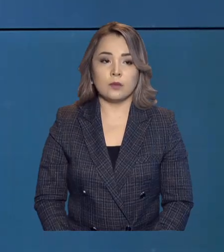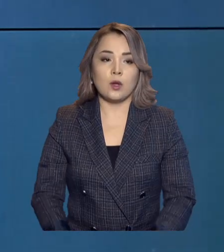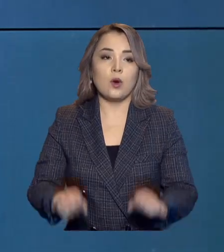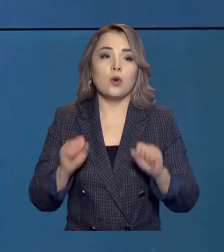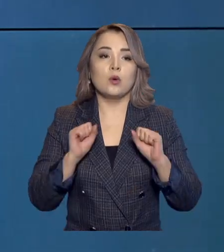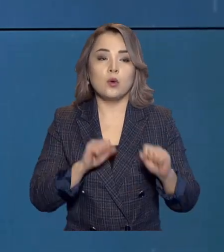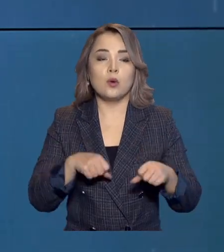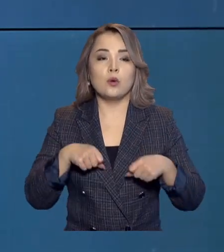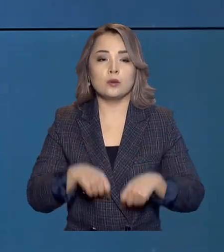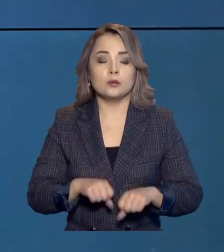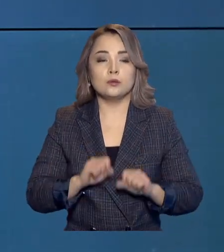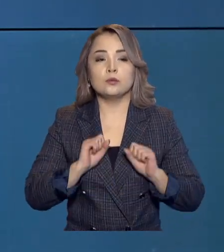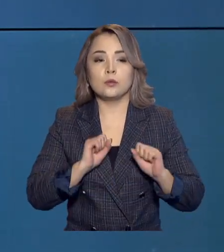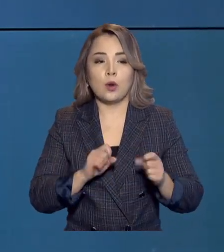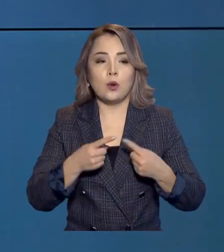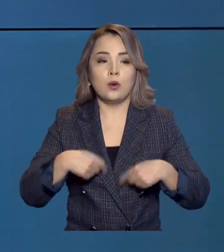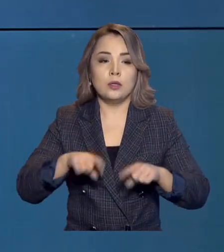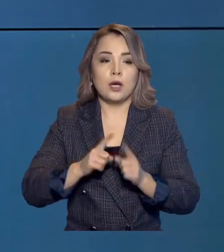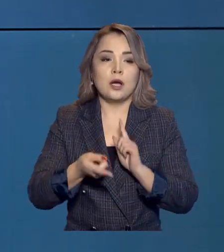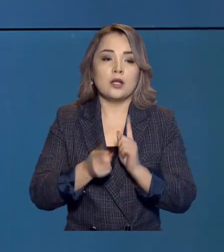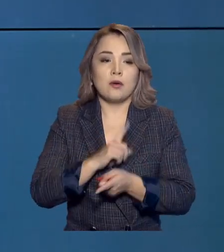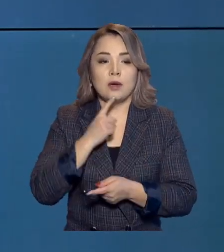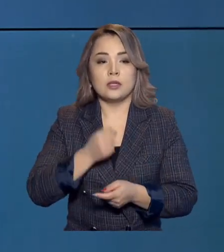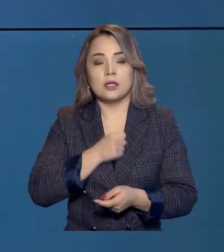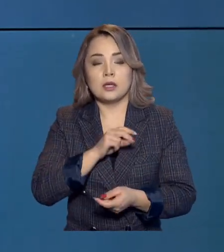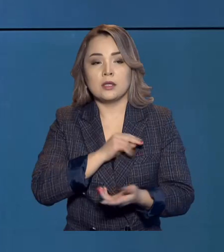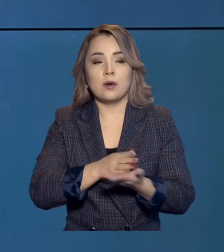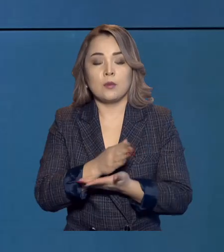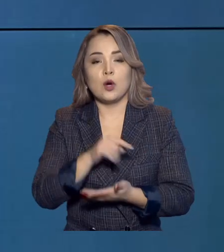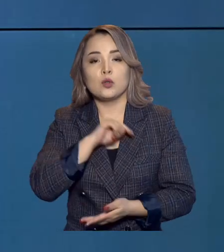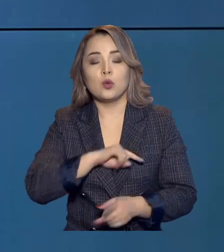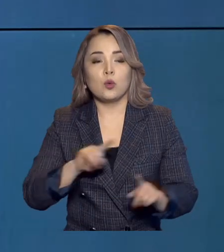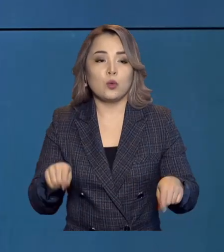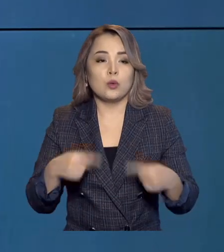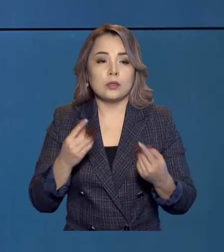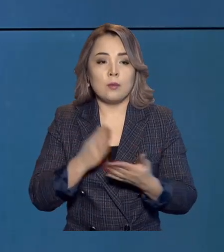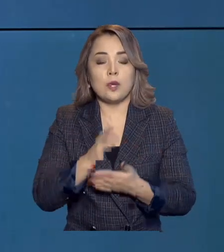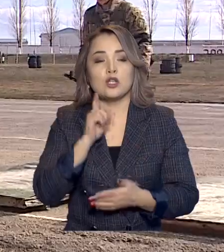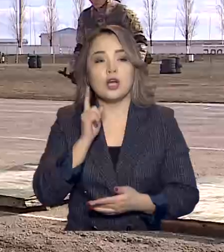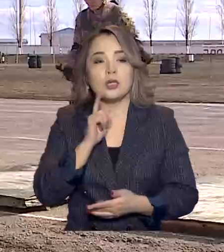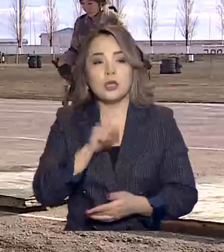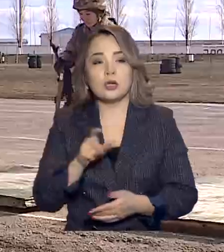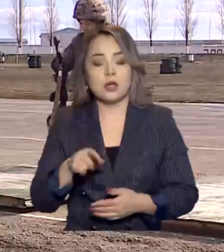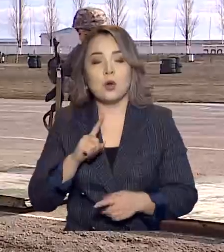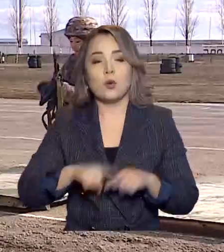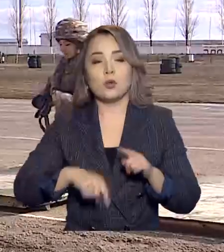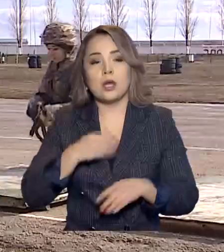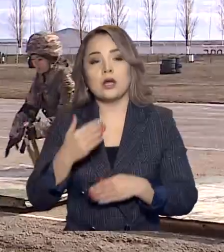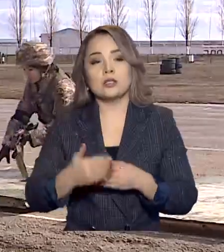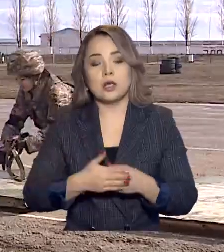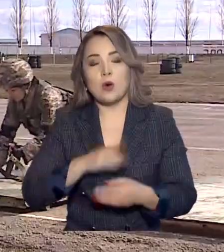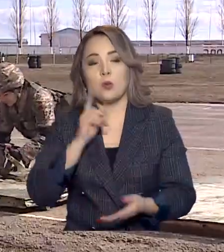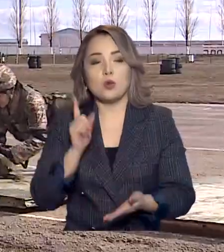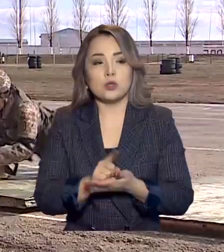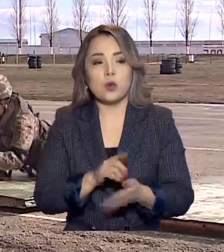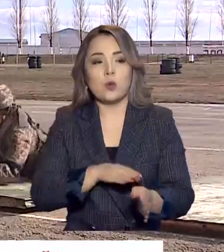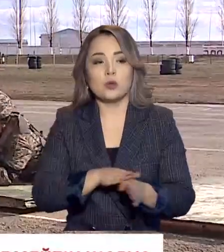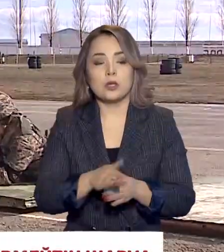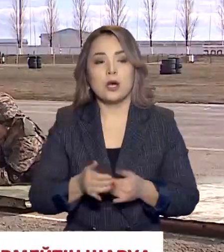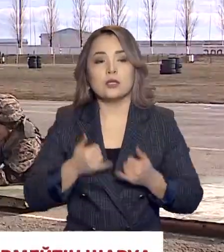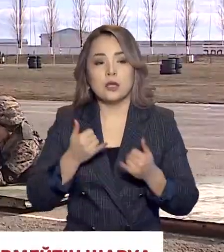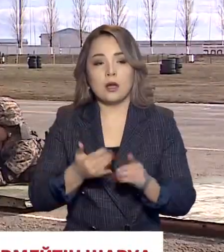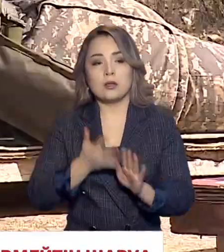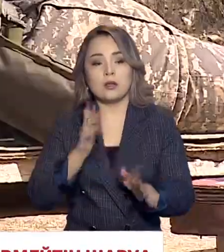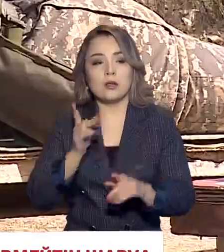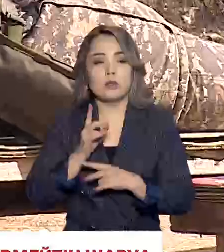Қорғаныс пен құқық қорғау саласын реформалау әскери қызметкерлердің рухын көтереді. Жастарды отан алдындағы борышын өтеуге ынталандыру